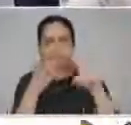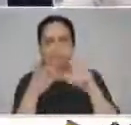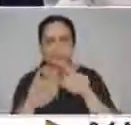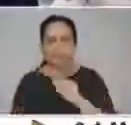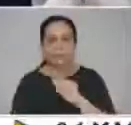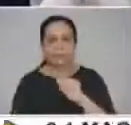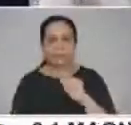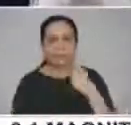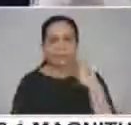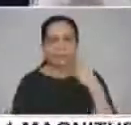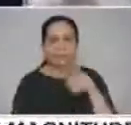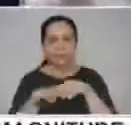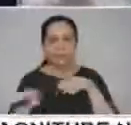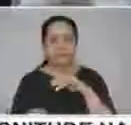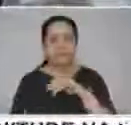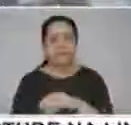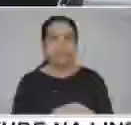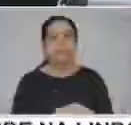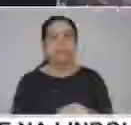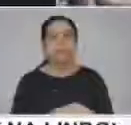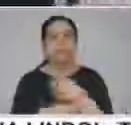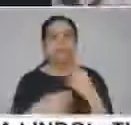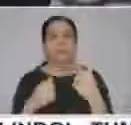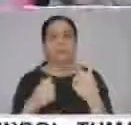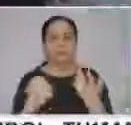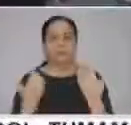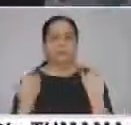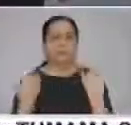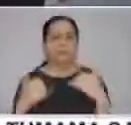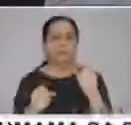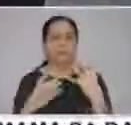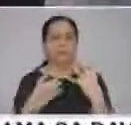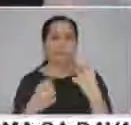jeepneys na bumabiyahe dito sa Commonwealth Avenue.